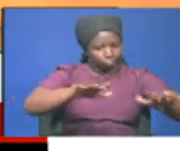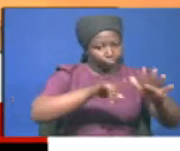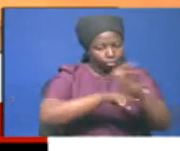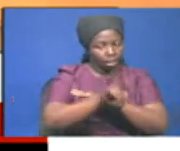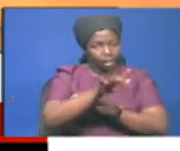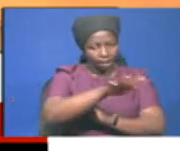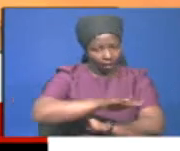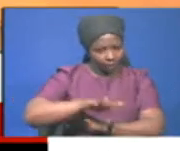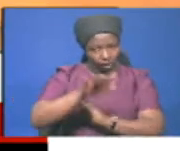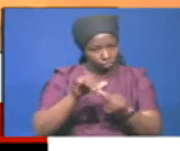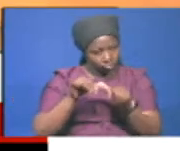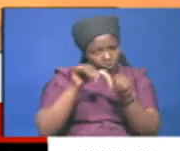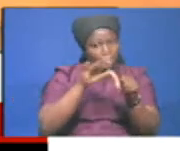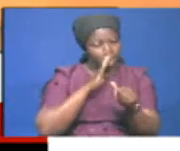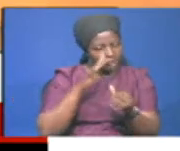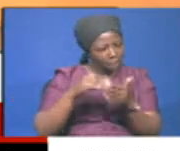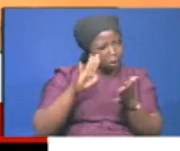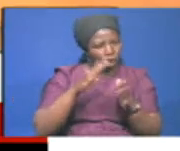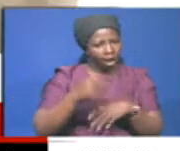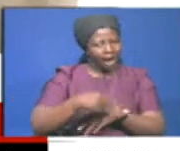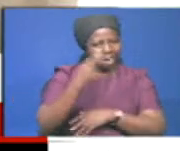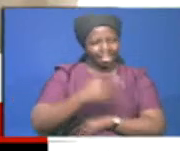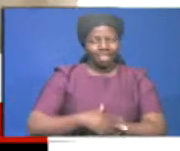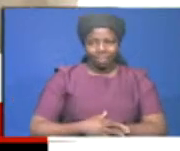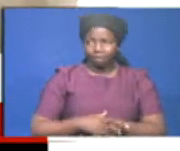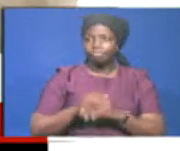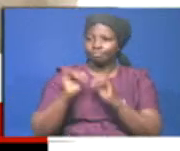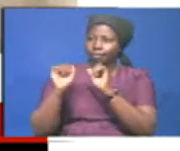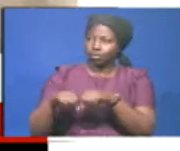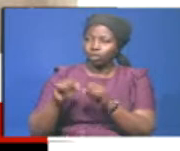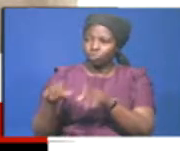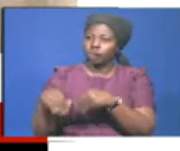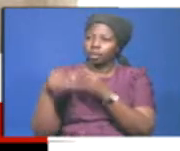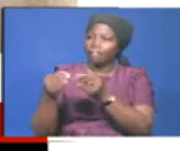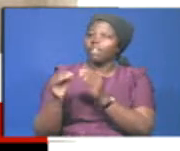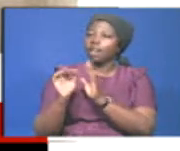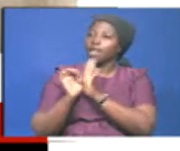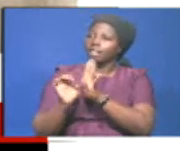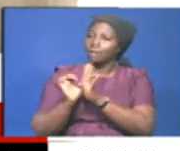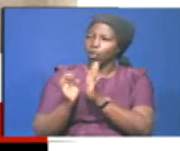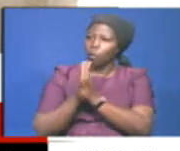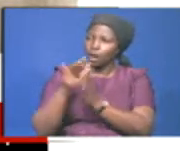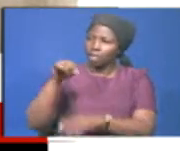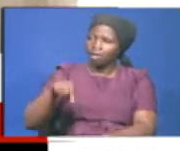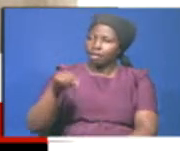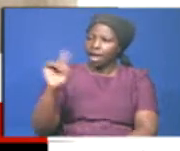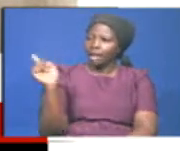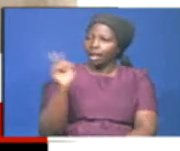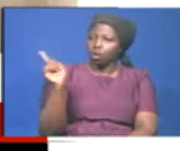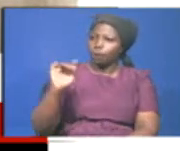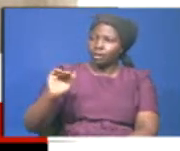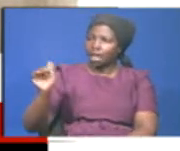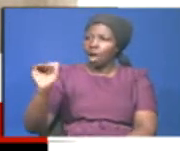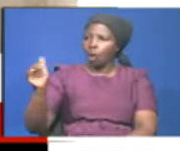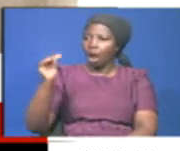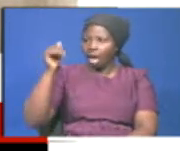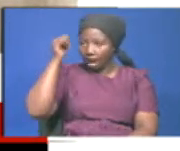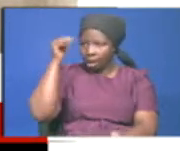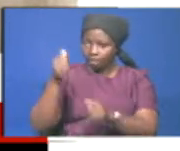inazidi kuwa ya juu zaidi. Naweza peana mfano na hapa kwetu mjini Nairobi. Nakumbuka